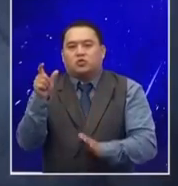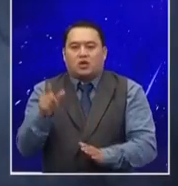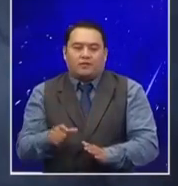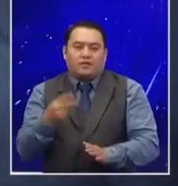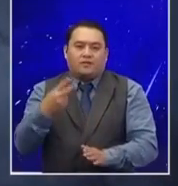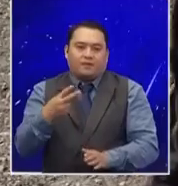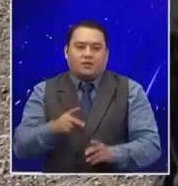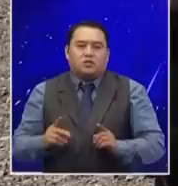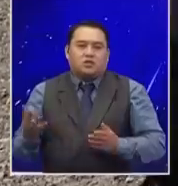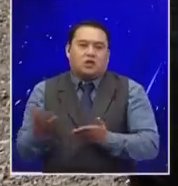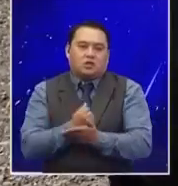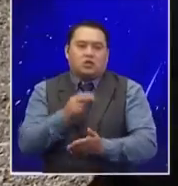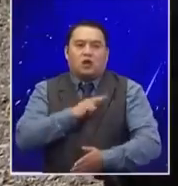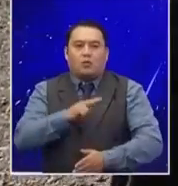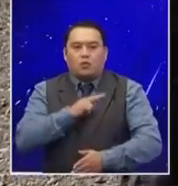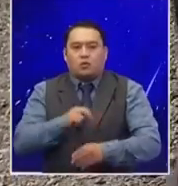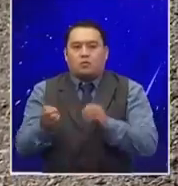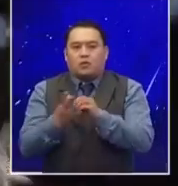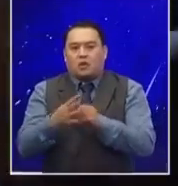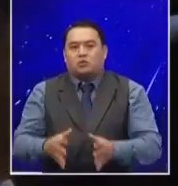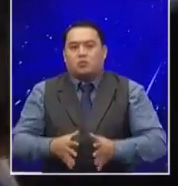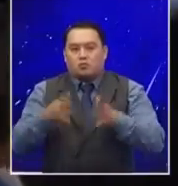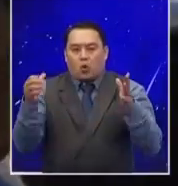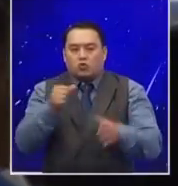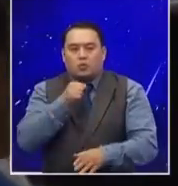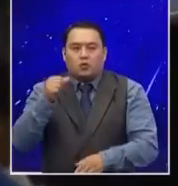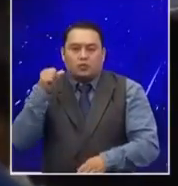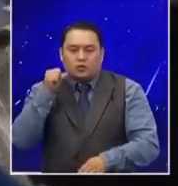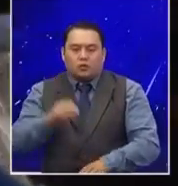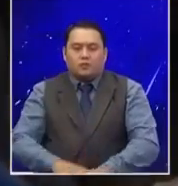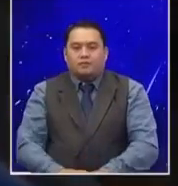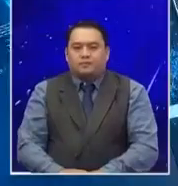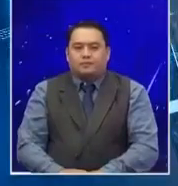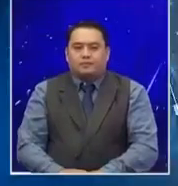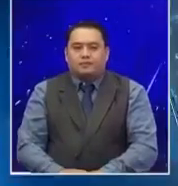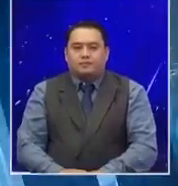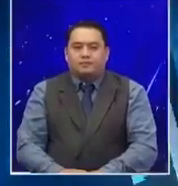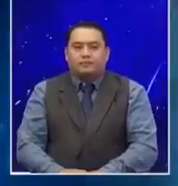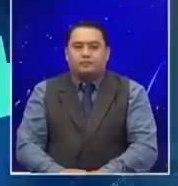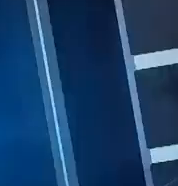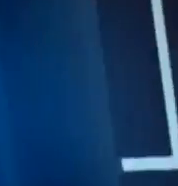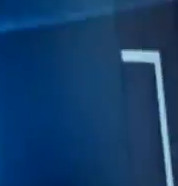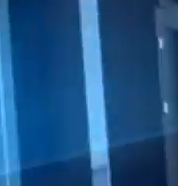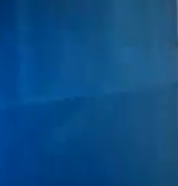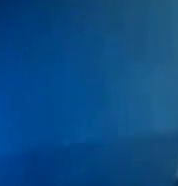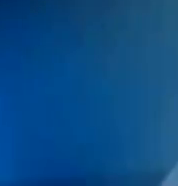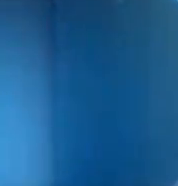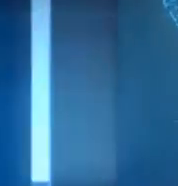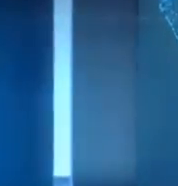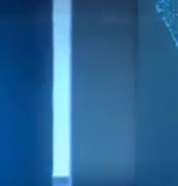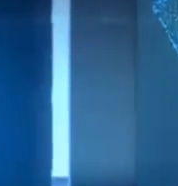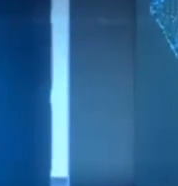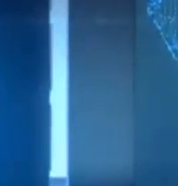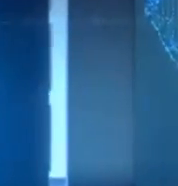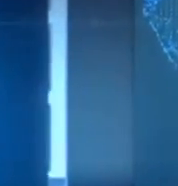уже трудоустроены. Дополним, это на 15 больше аналогичного периода прошлого года. Дамир Анитов, Жаев Курманбаев, телеканал ЖЦУ.